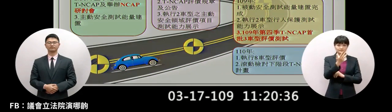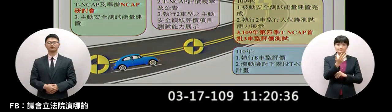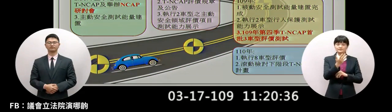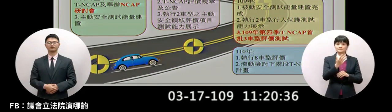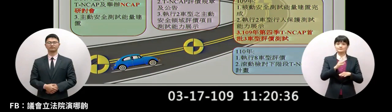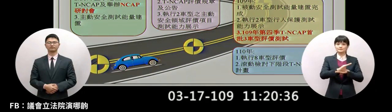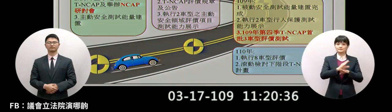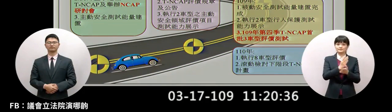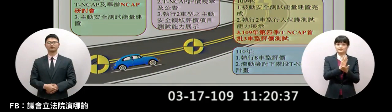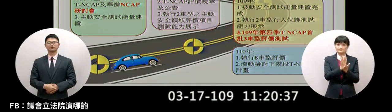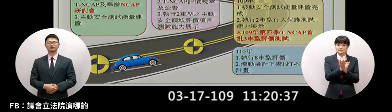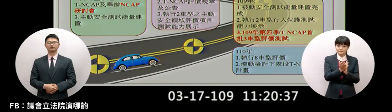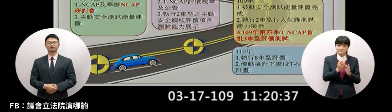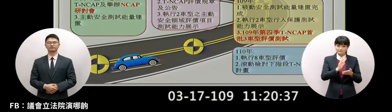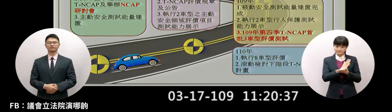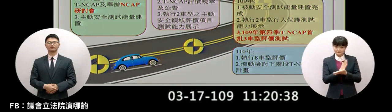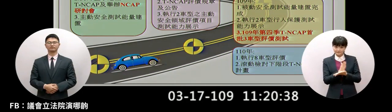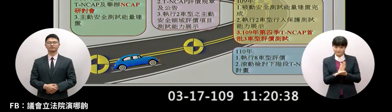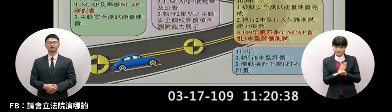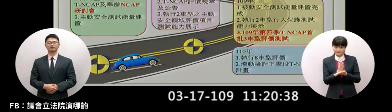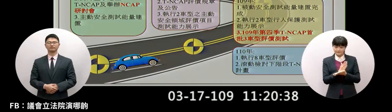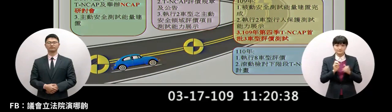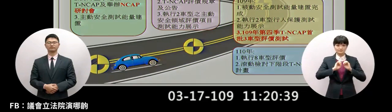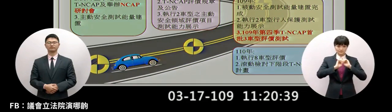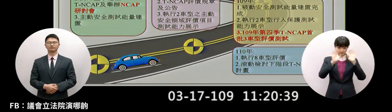价，所以在这个状况里面呢，